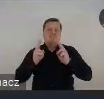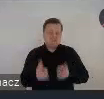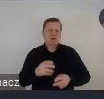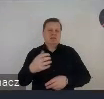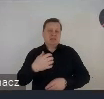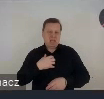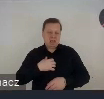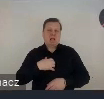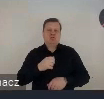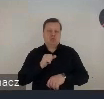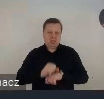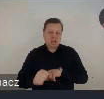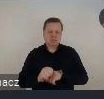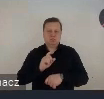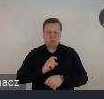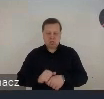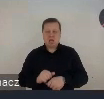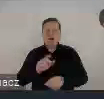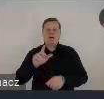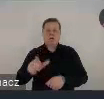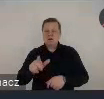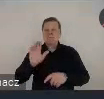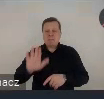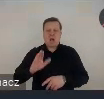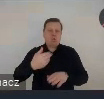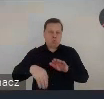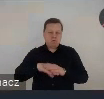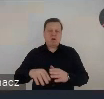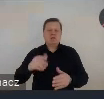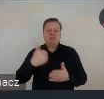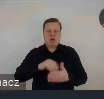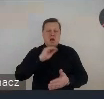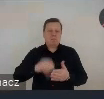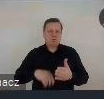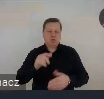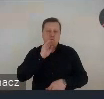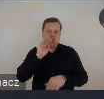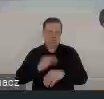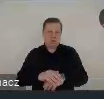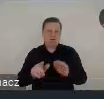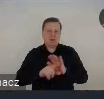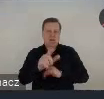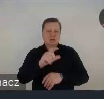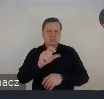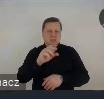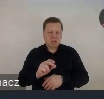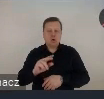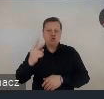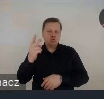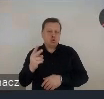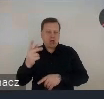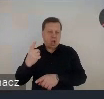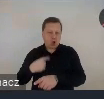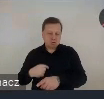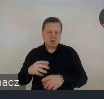rzeczywiście ma upoważnienie do tego, żeby podpisywać w imieniu cechu umowę jako druga osoba razem z na